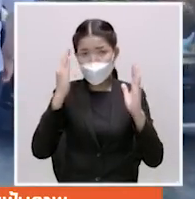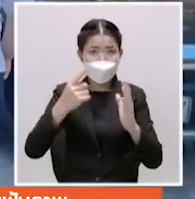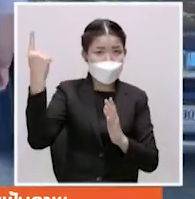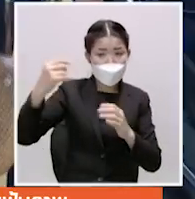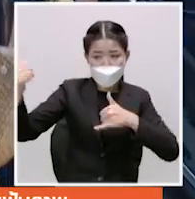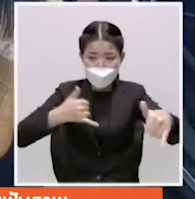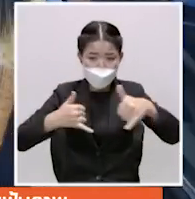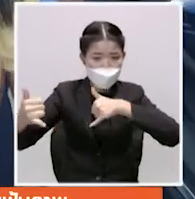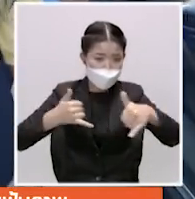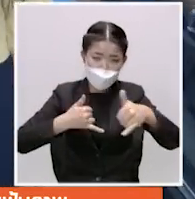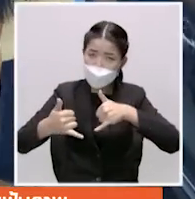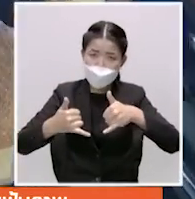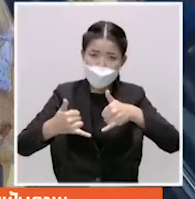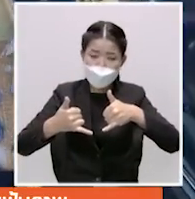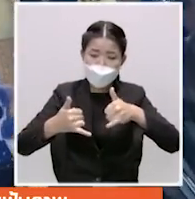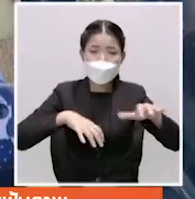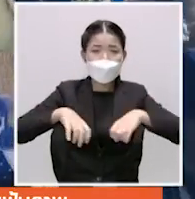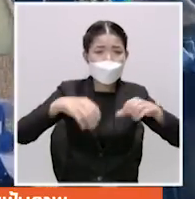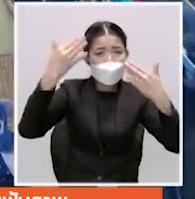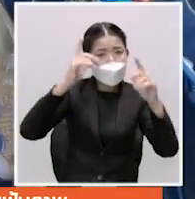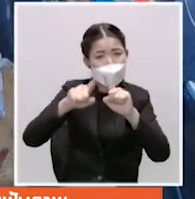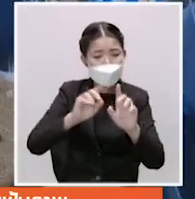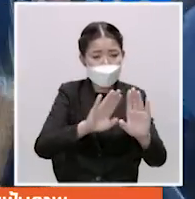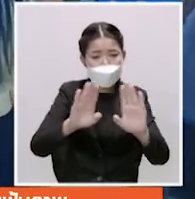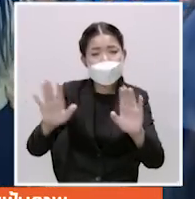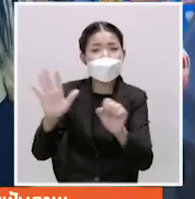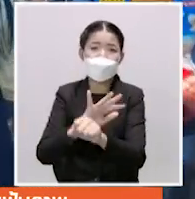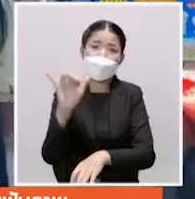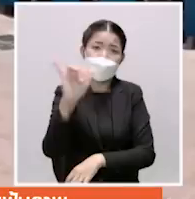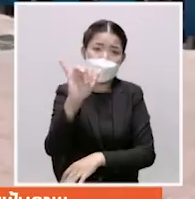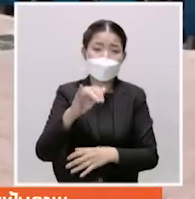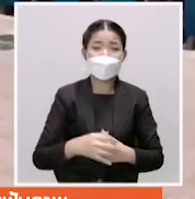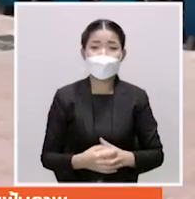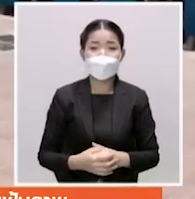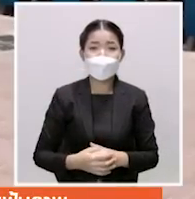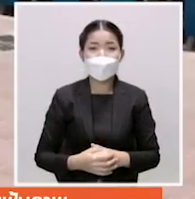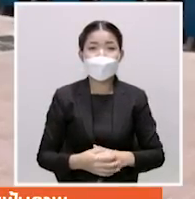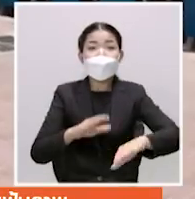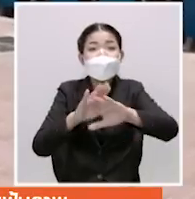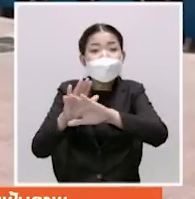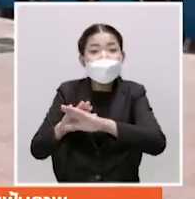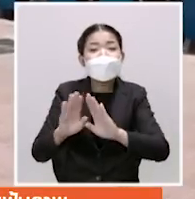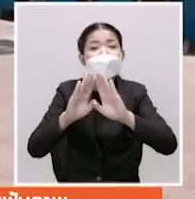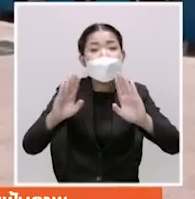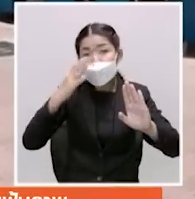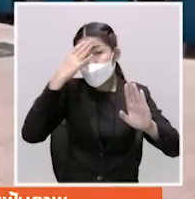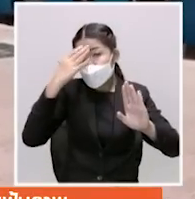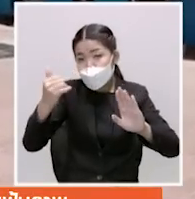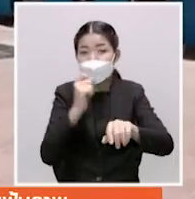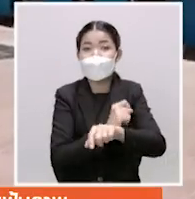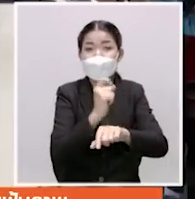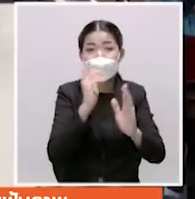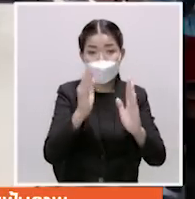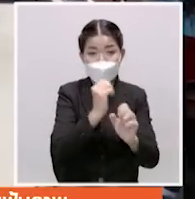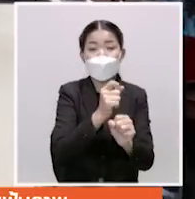ยอะกว่านี้ก็ตามนะครับไม่สามารถให้ทุกกิจกรรมกิจการเปิดได้ทั้งหมดหรอกครับแต่ว่าเป็นการย้ำนะครับเปิดเพื่อรักษาการจ้างงาน